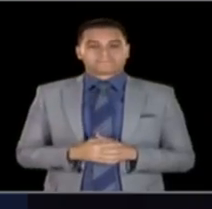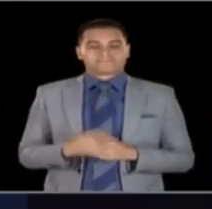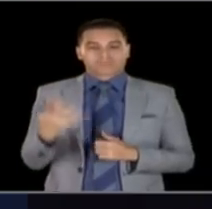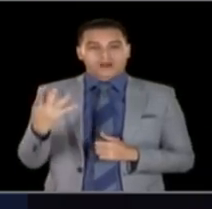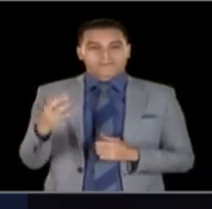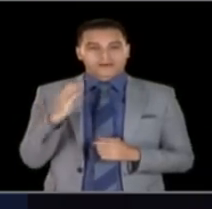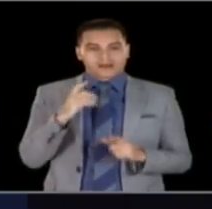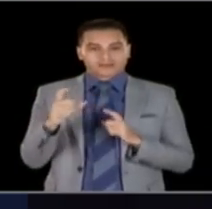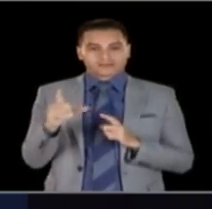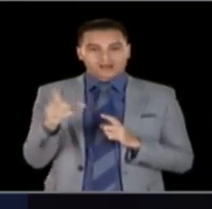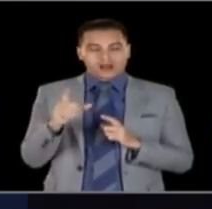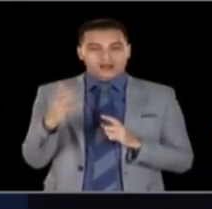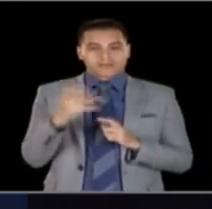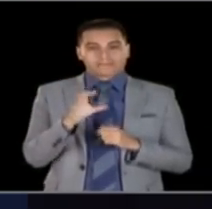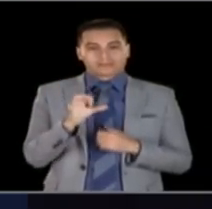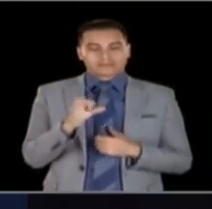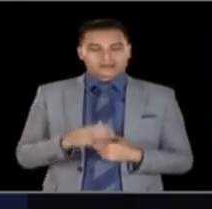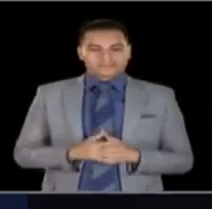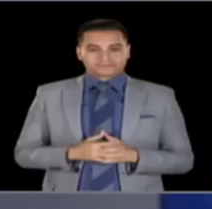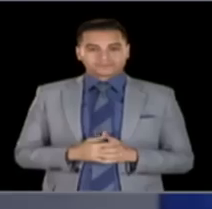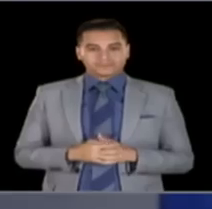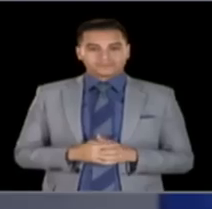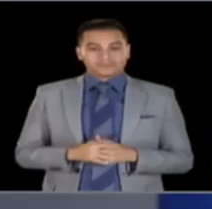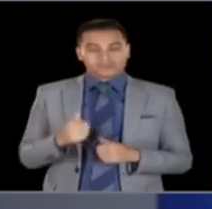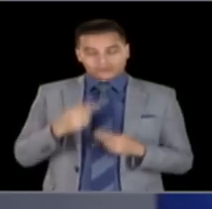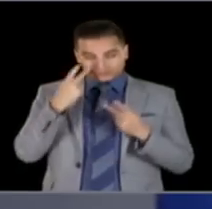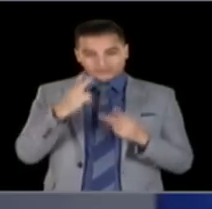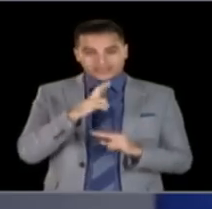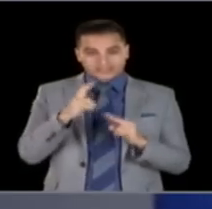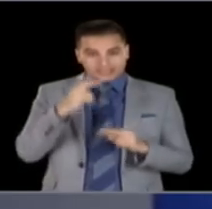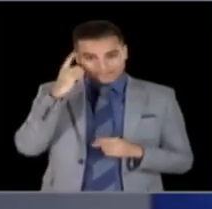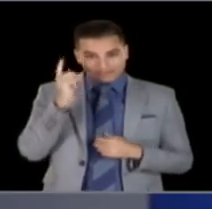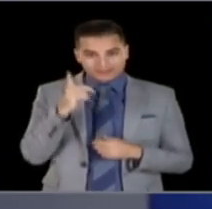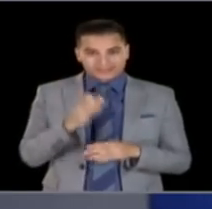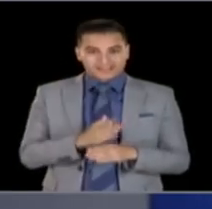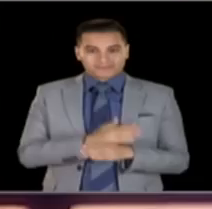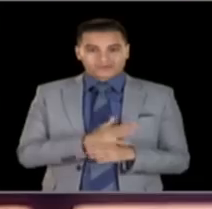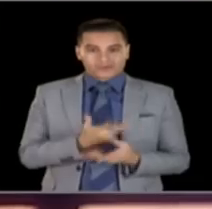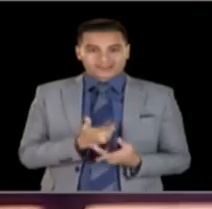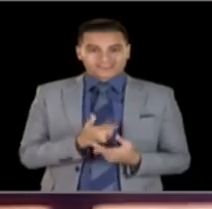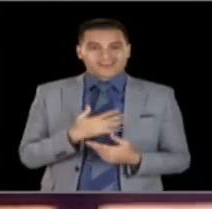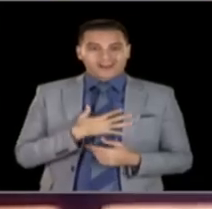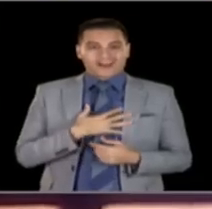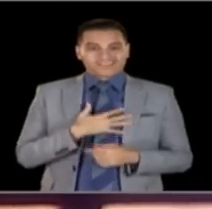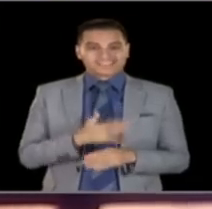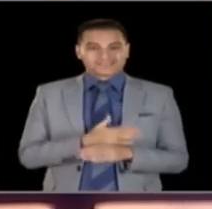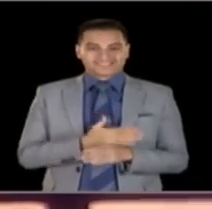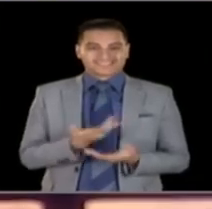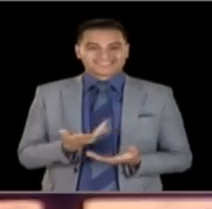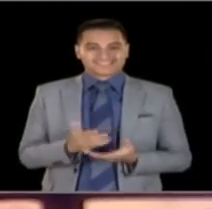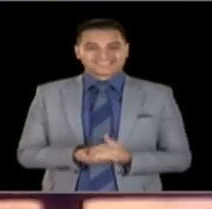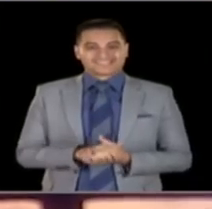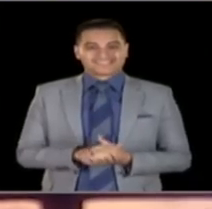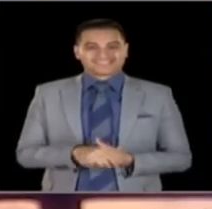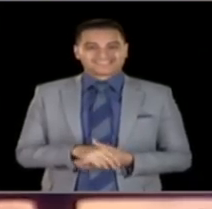أربع إجابات صح من 9. تعال نشوف الأسئلة، تعبت ولا إيه؟ أنت بتنهج. أقول لك لا مختلف يعني،